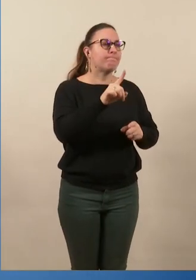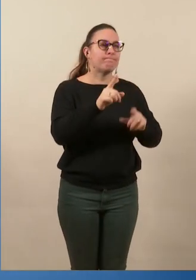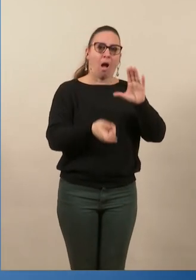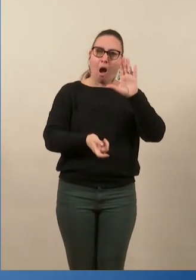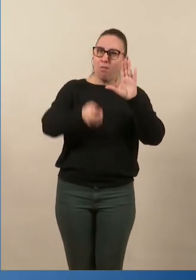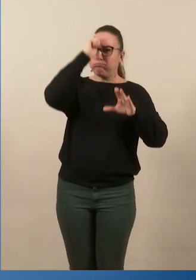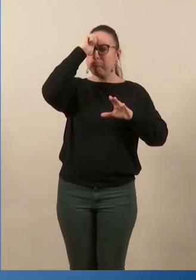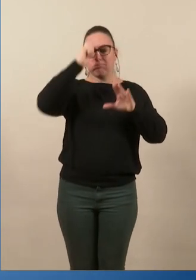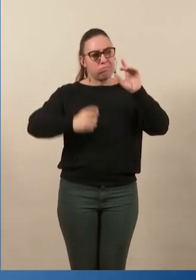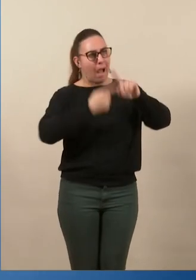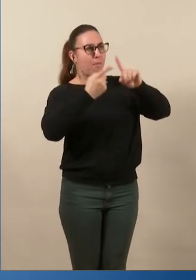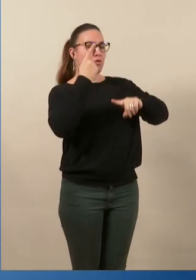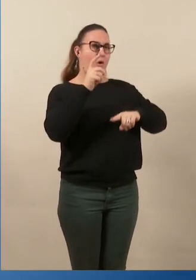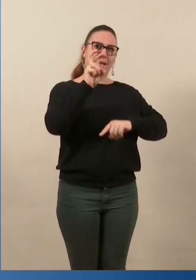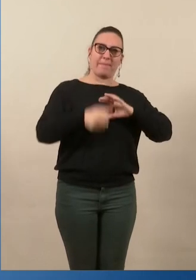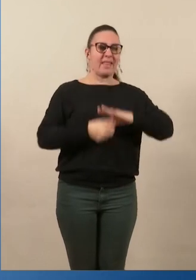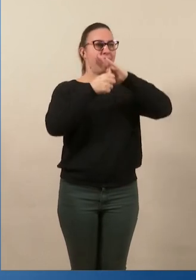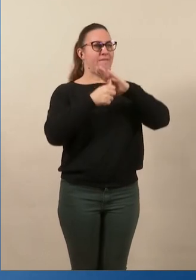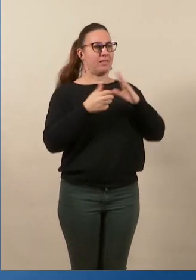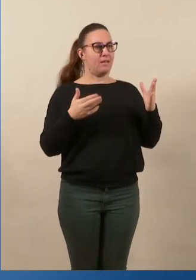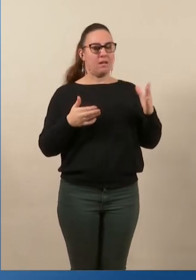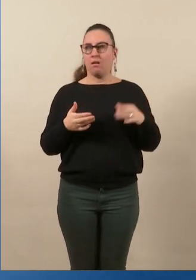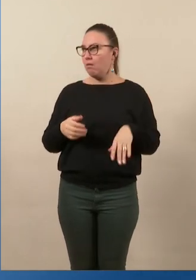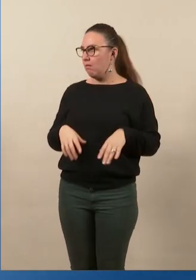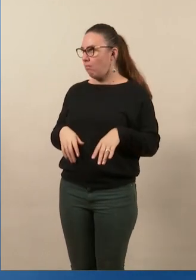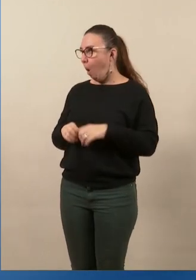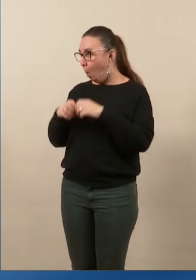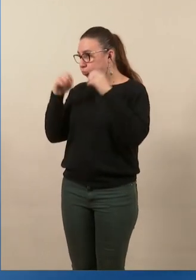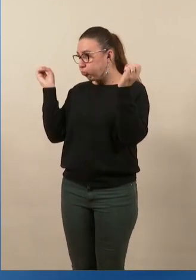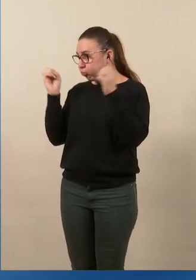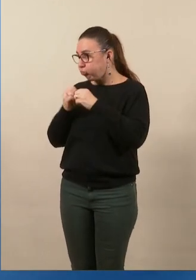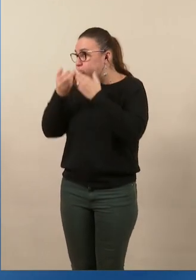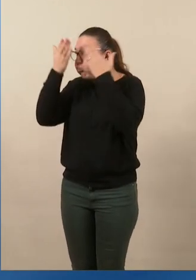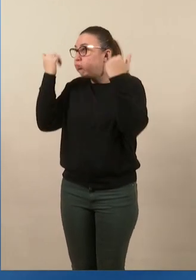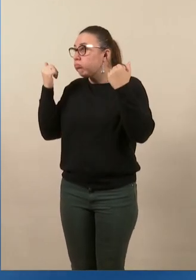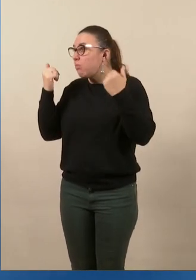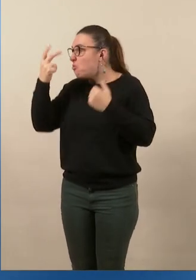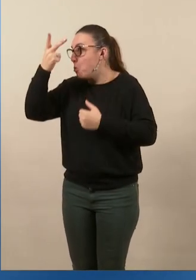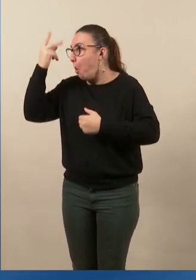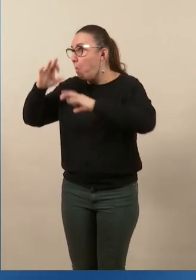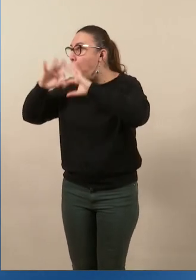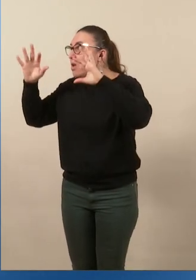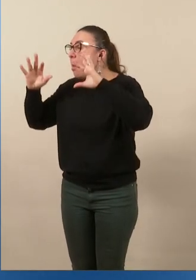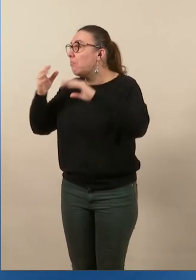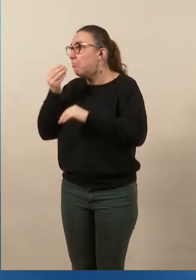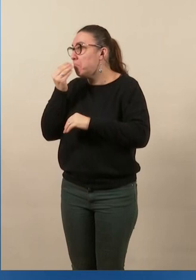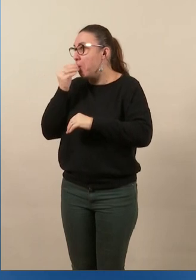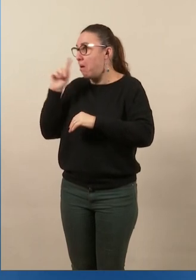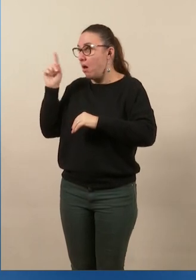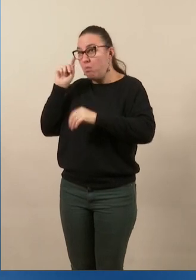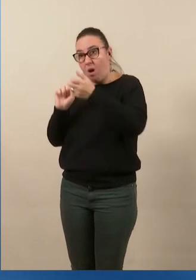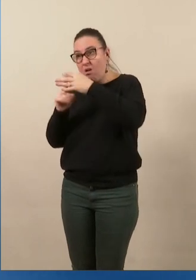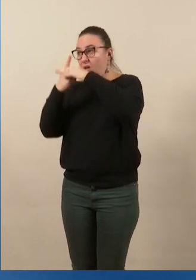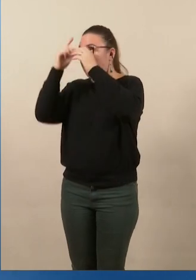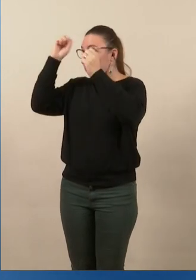capitale verte il vous dira j'en sais rien du tout c'est un ouven pour moi un ouveni parce que ça incarne